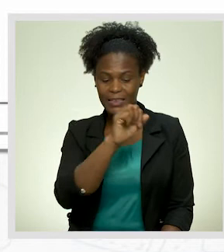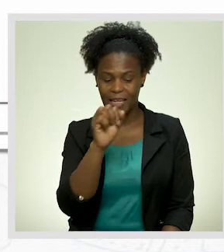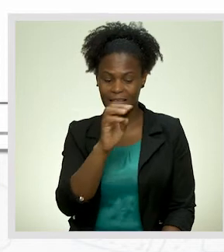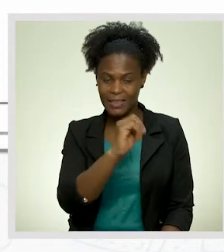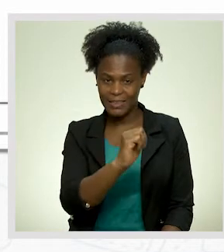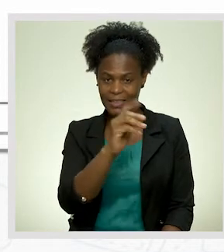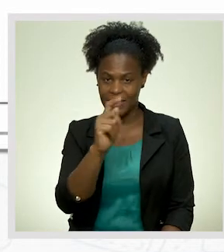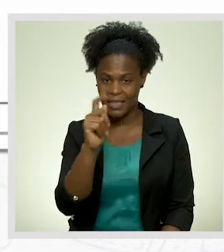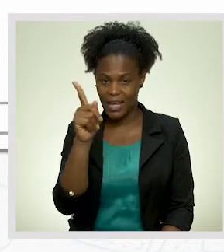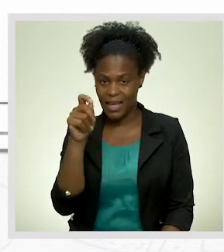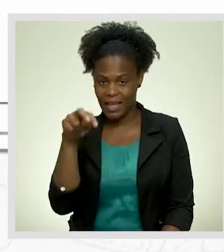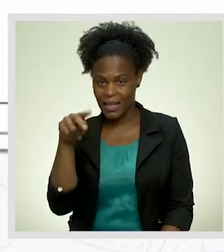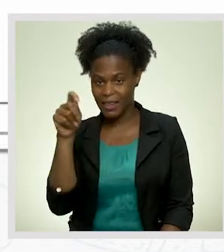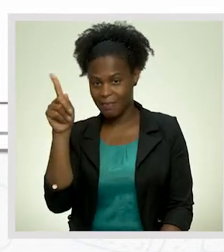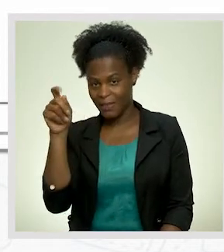Sénégal.